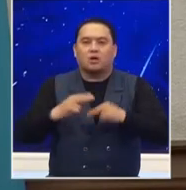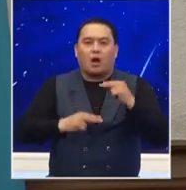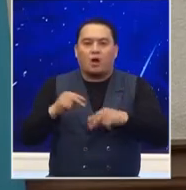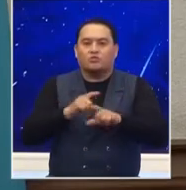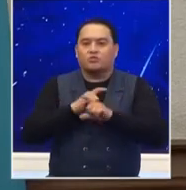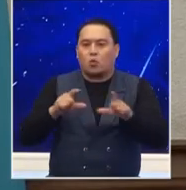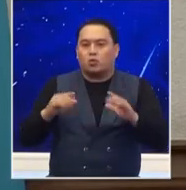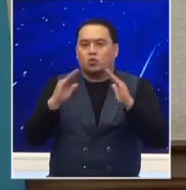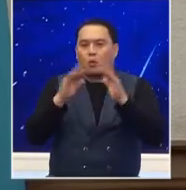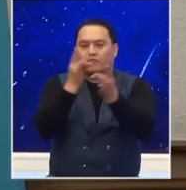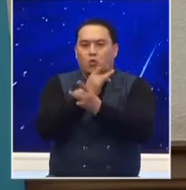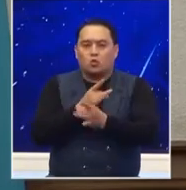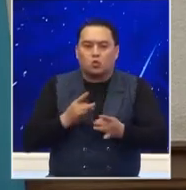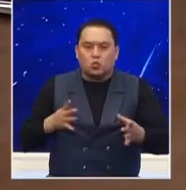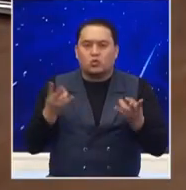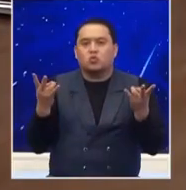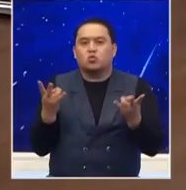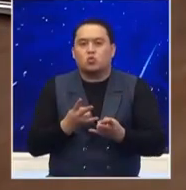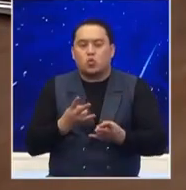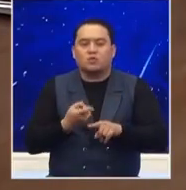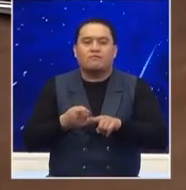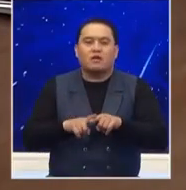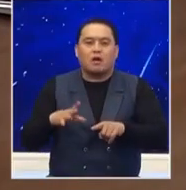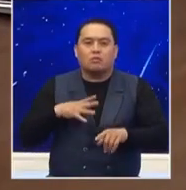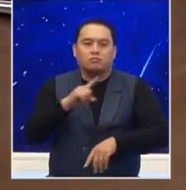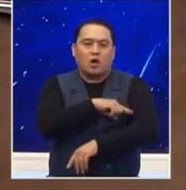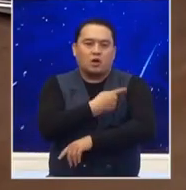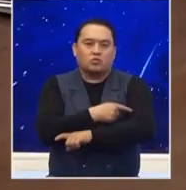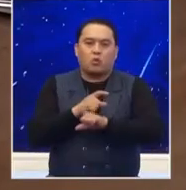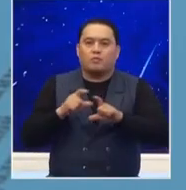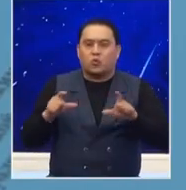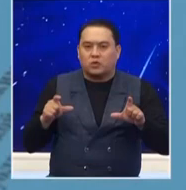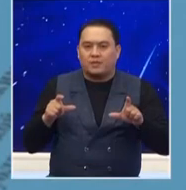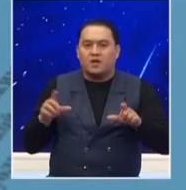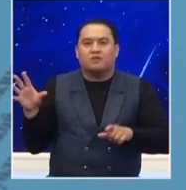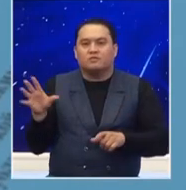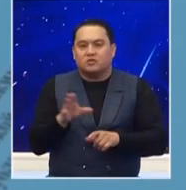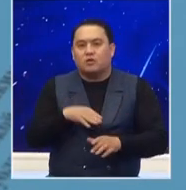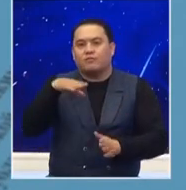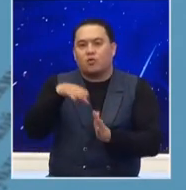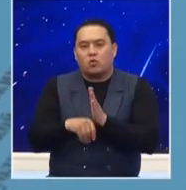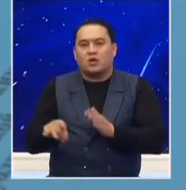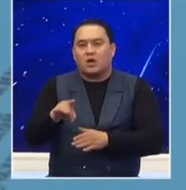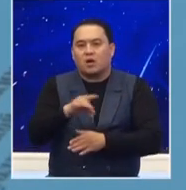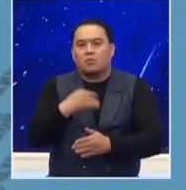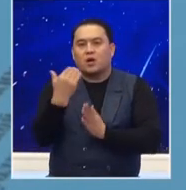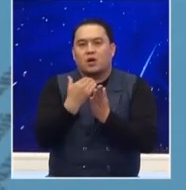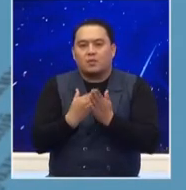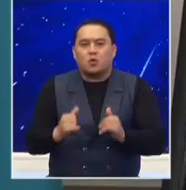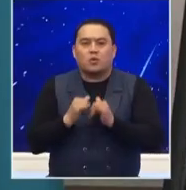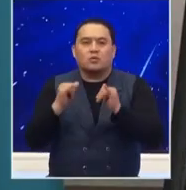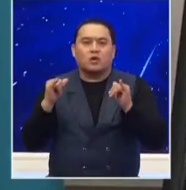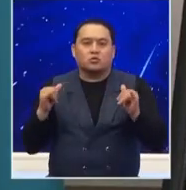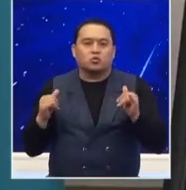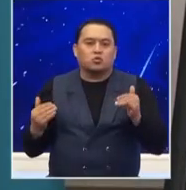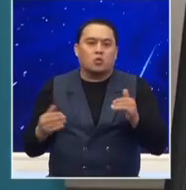строительства школ, домов культуры и так необходимых в нынешних реалиях больниц и акушерских пунктов. Все они будут включены в региональную программу развития,